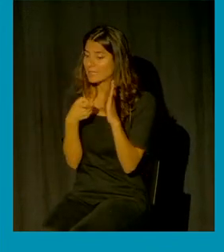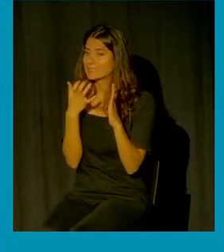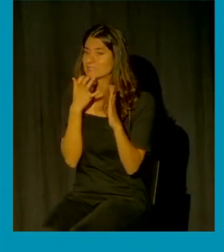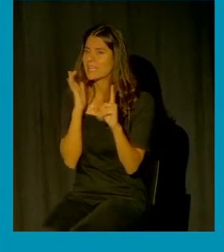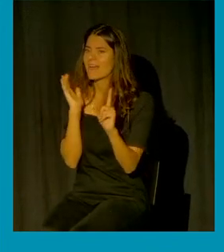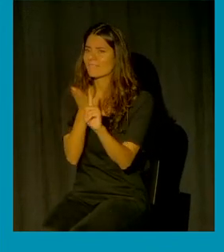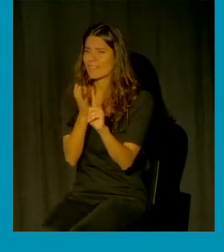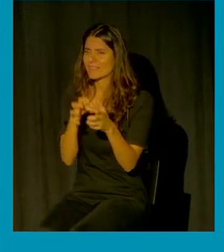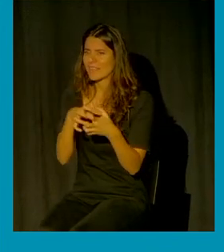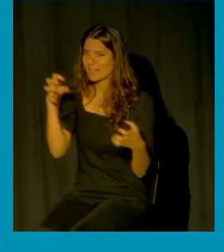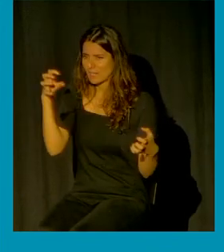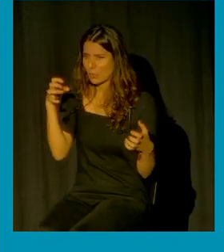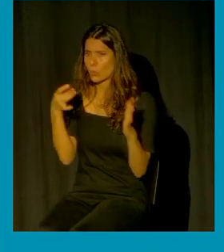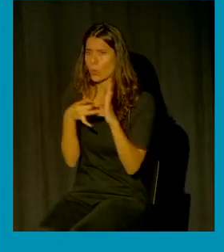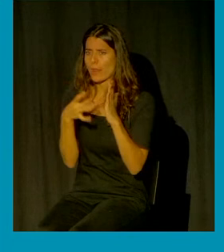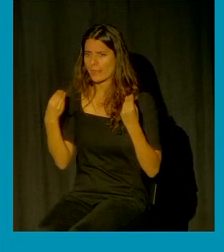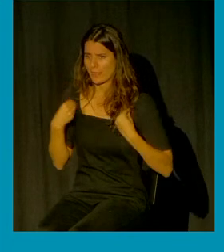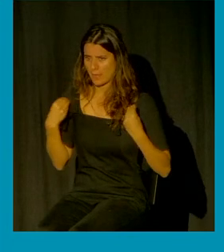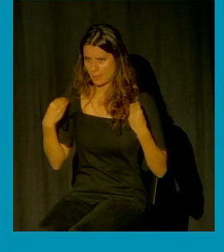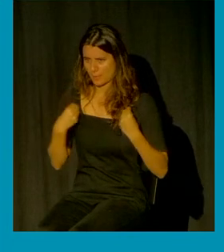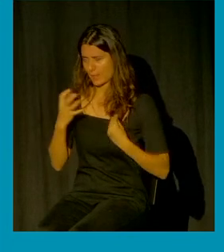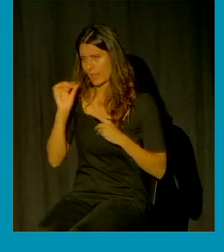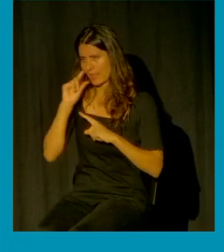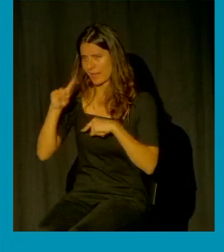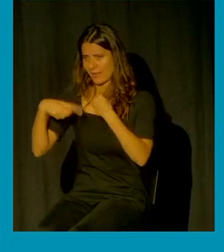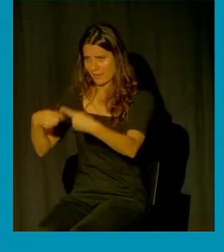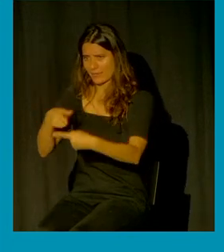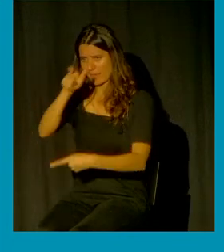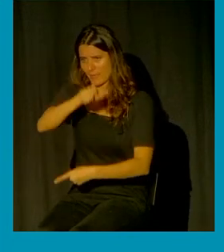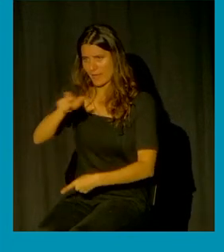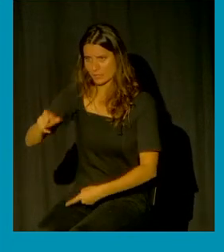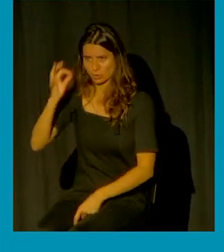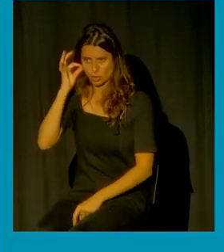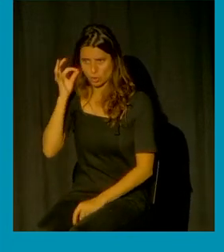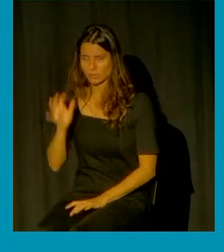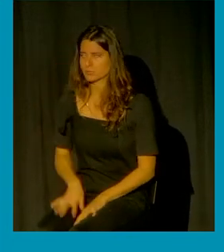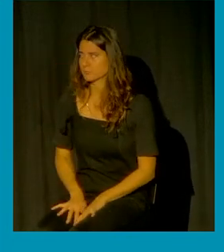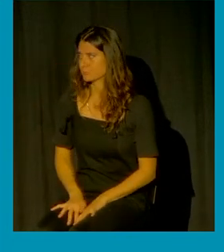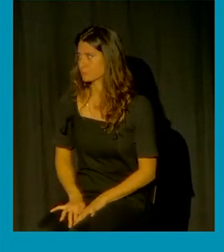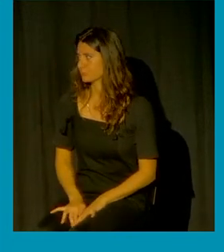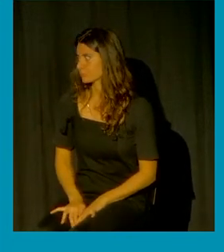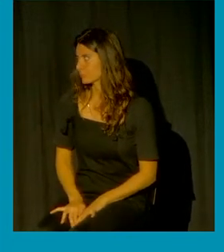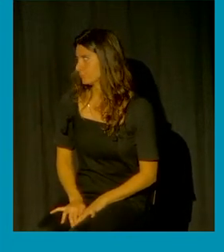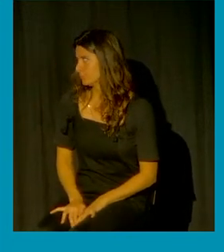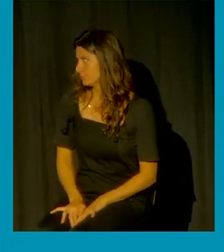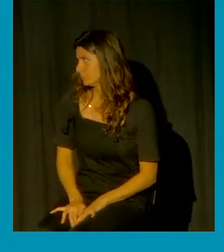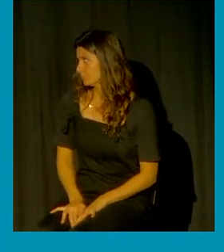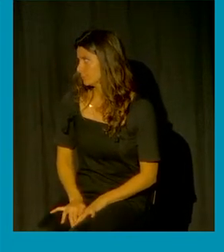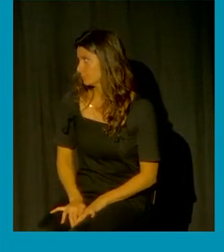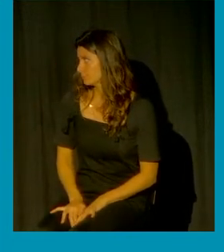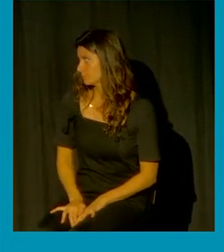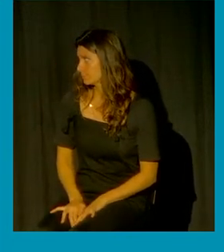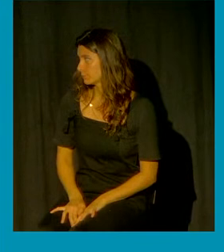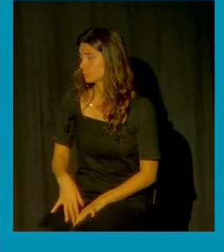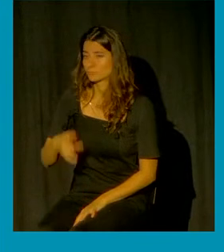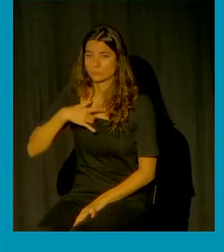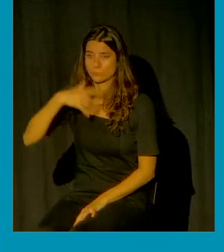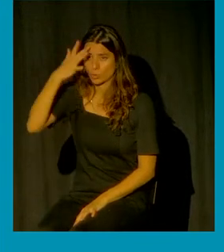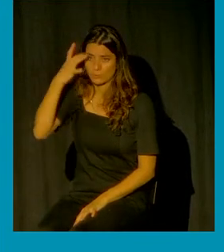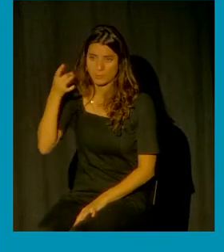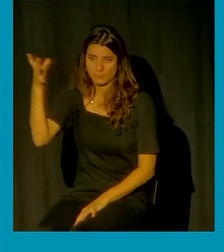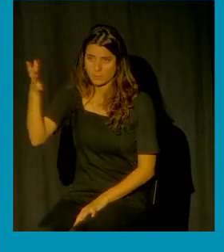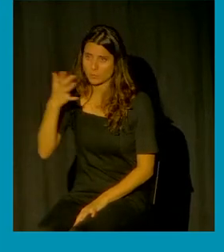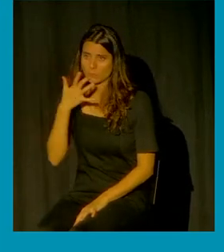greu la qualitat de vida la quotidianitat de les dones us podeu imaginar que en un m'ho invento 90